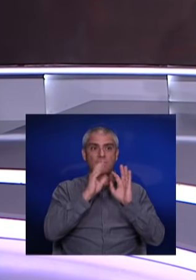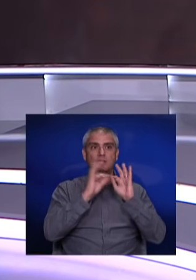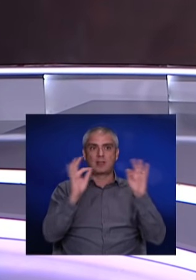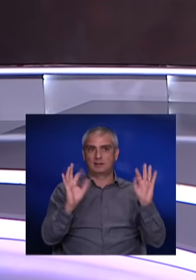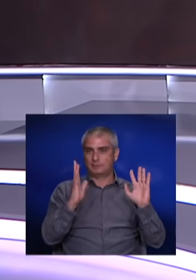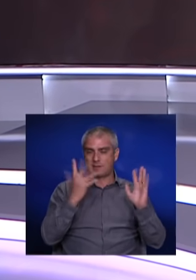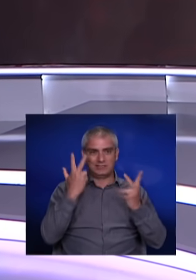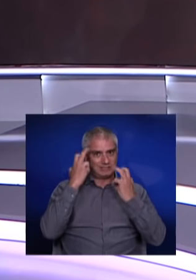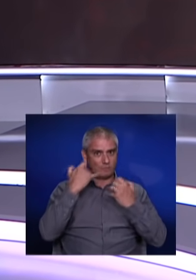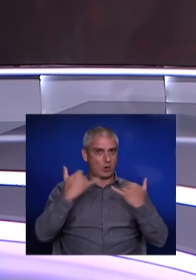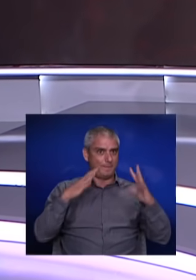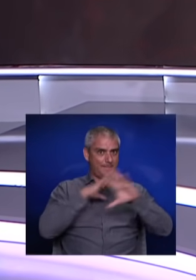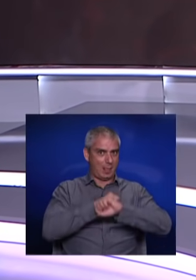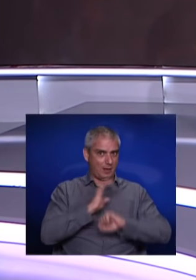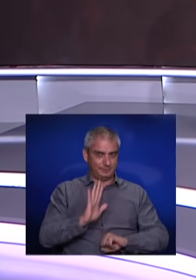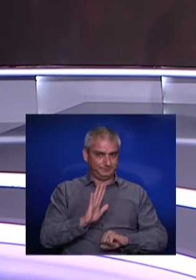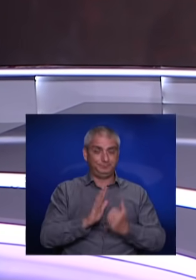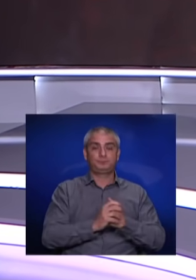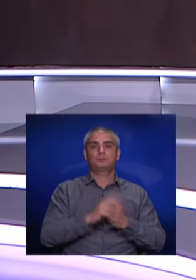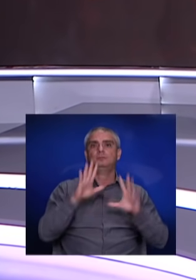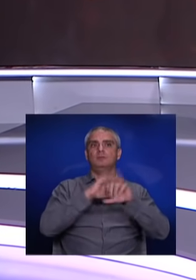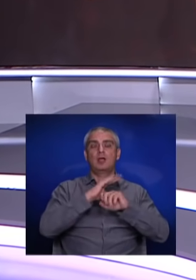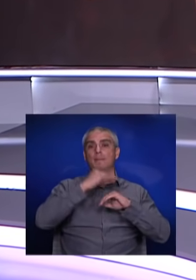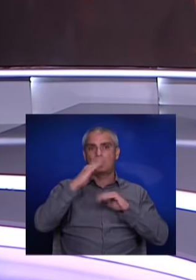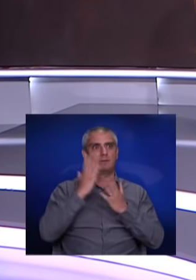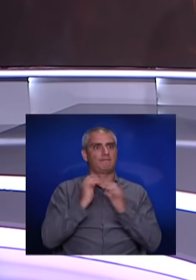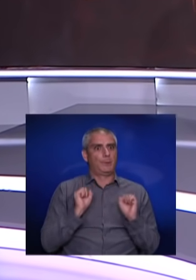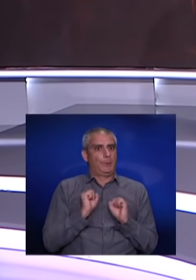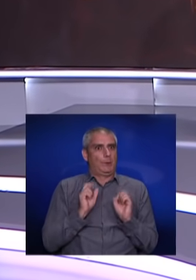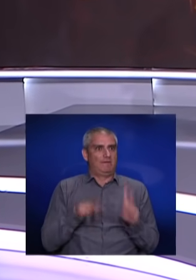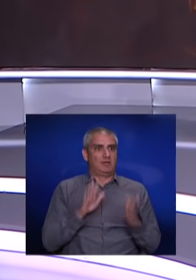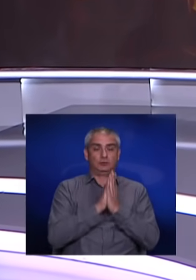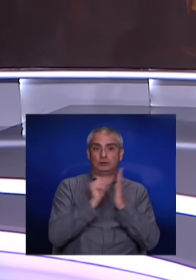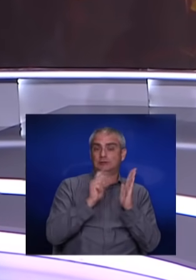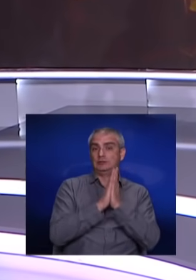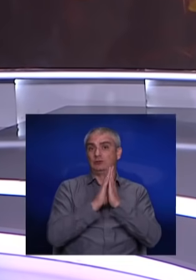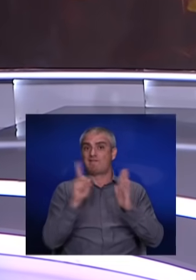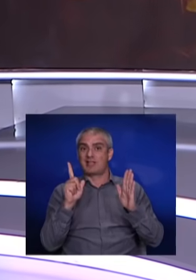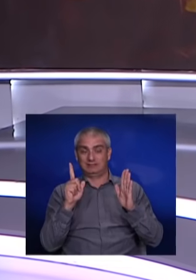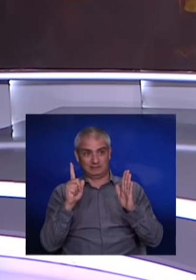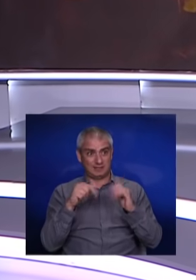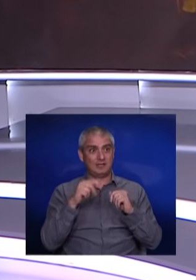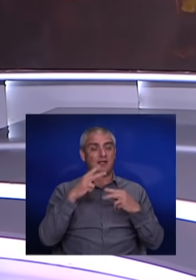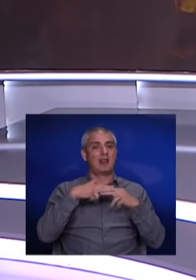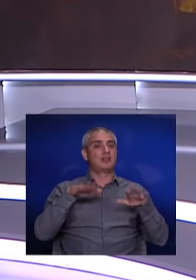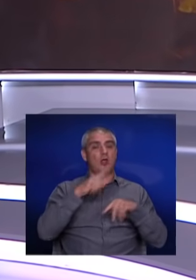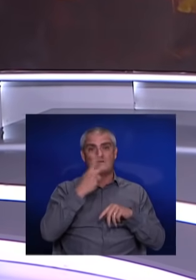מה שצפוי לנו הלילה הזה. בלילות בערים כבר ממש קריר, 16-17 מעלות, לאורך מישור